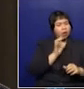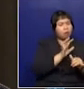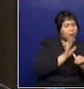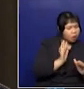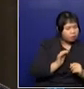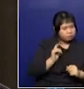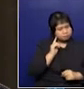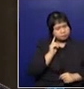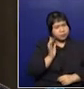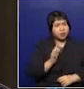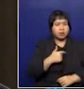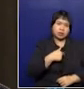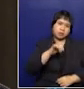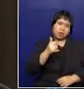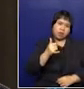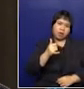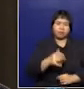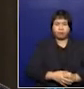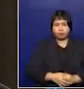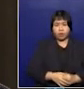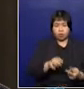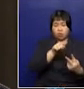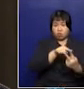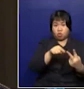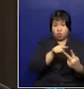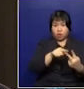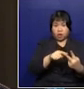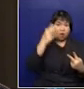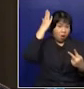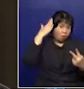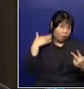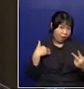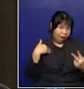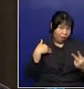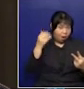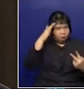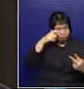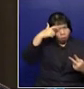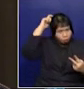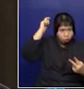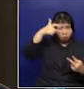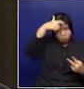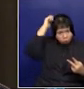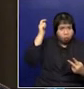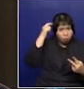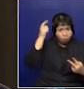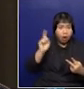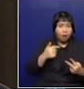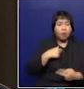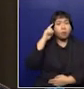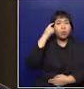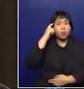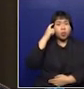รือจะบอกไม่คุกคามผมก็ไม่แน่ใจ2คนนั้นตอนเข้าไปผมยาวออกมาหัวเกรียนเลยฮะท่านจับเขาไปไถผมหรือเปล่าอันนี้ผมไม่รู้